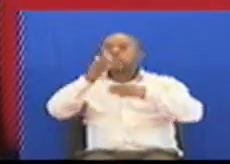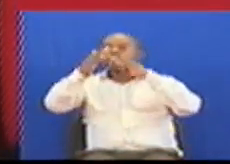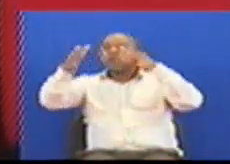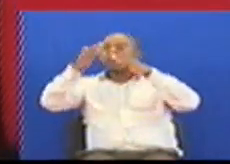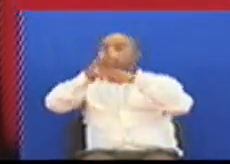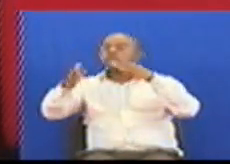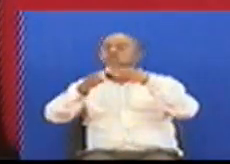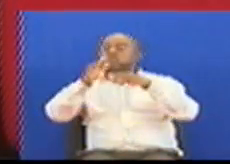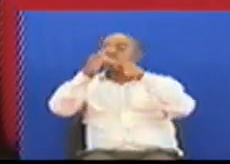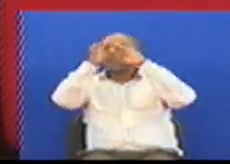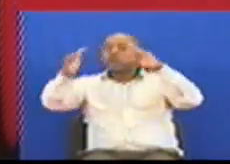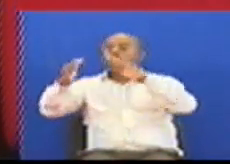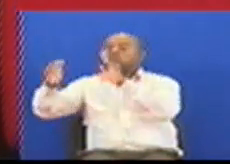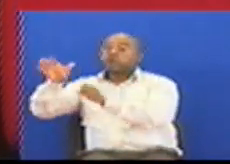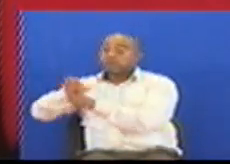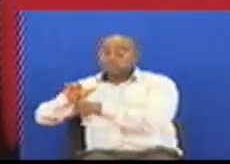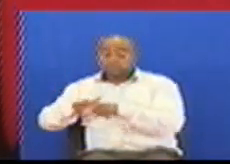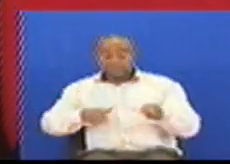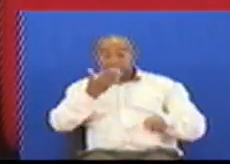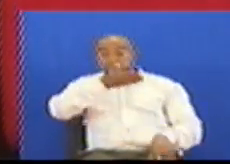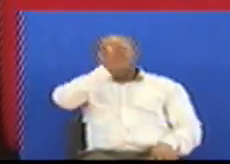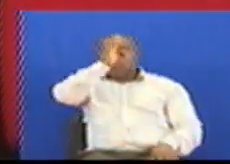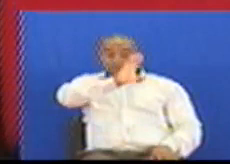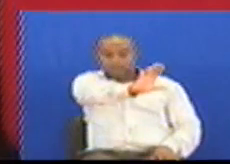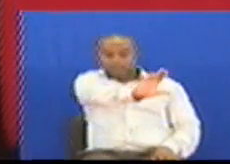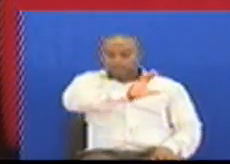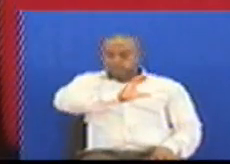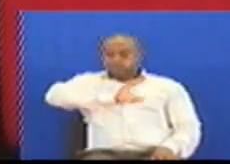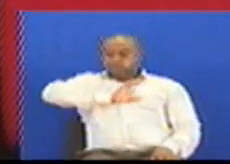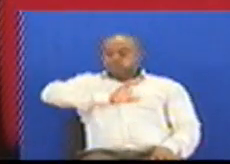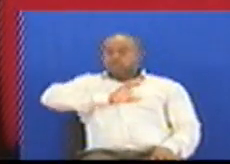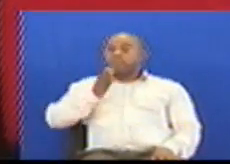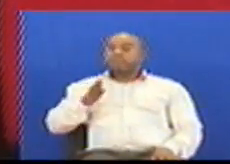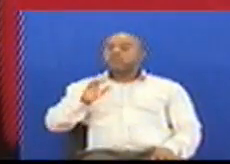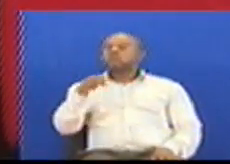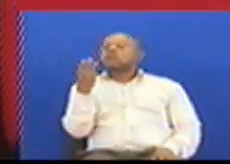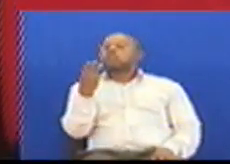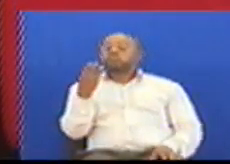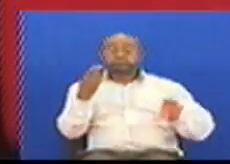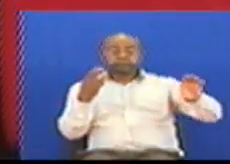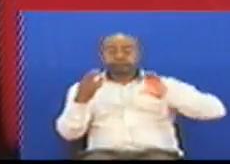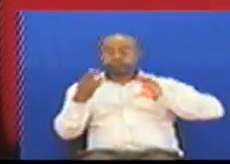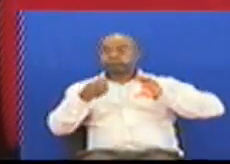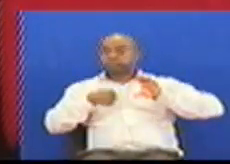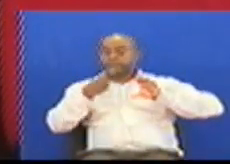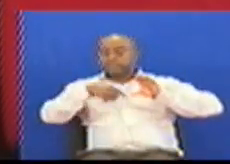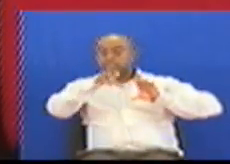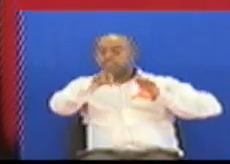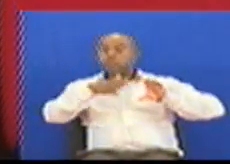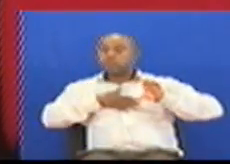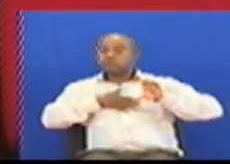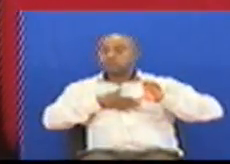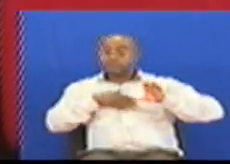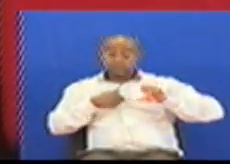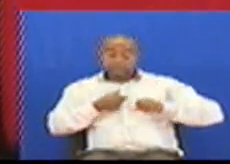ambapo tulipewa na serikali bilioni 3. Na nimkumbushe tu mheshimiwa waziri awe na